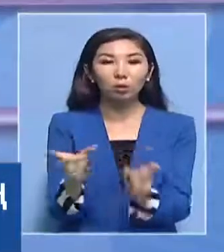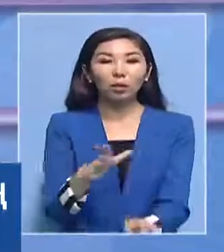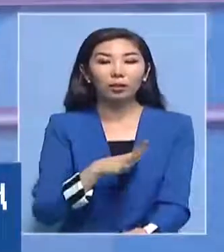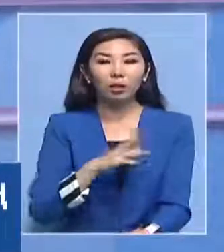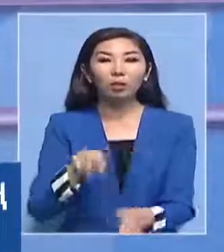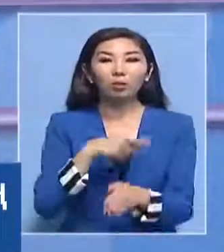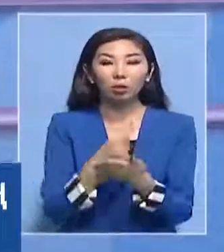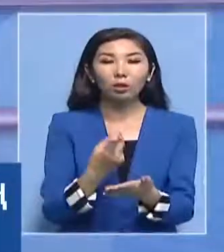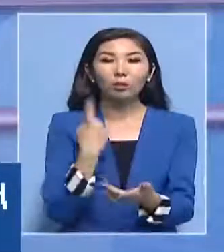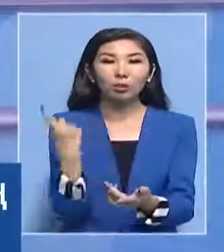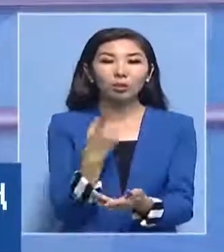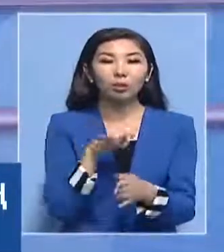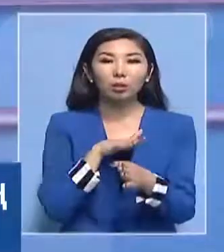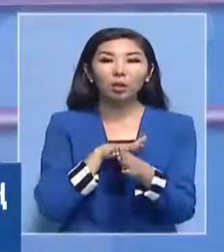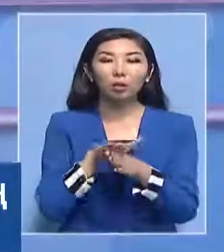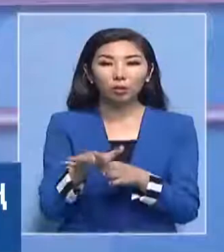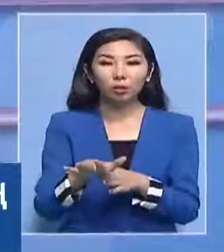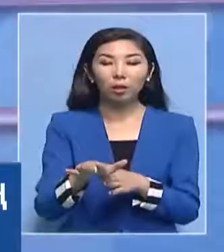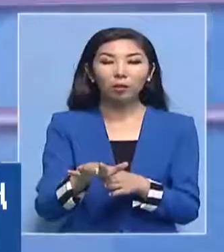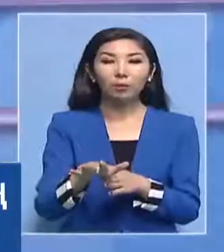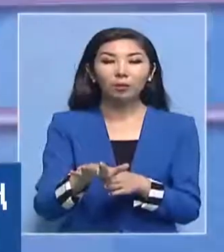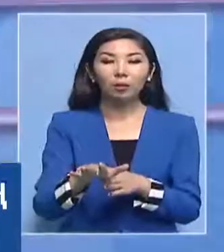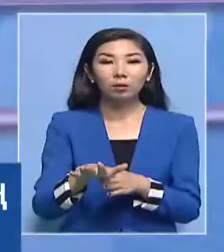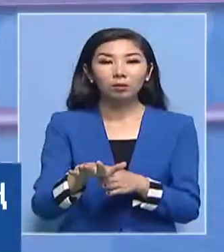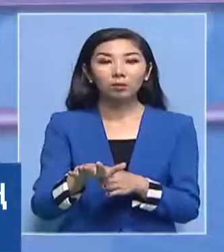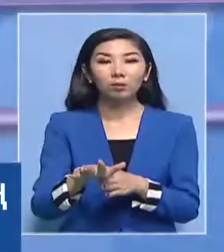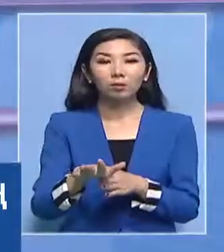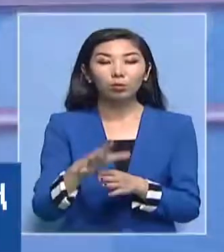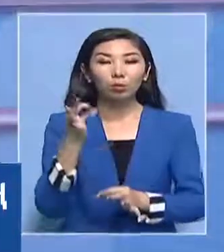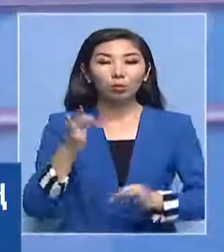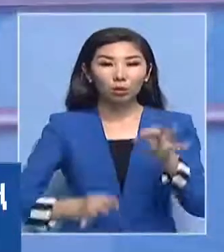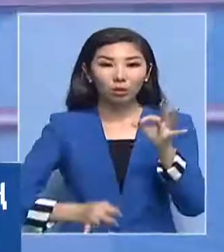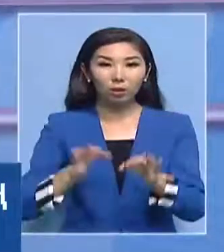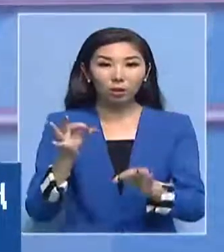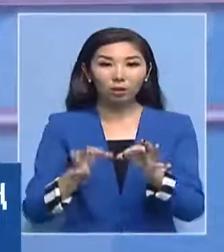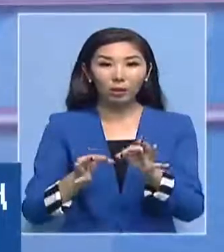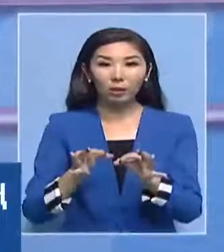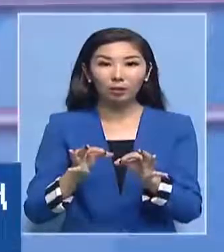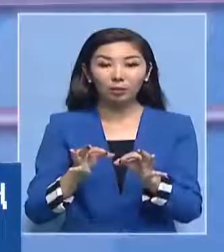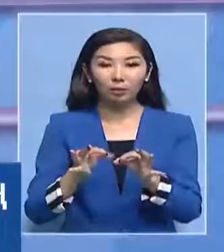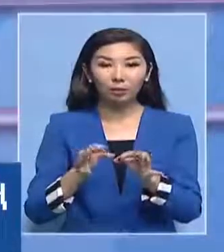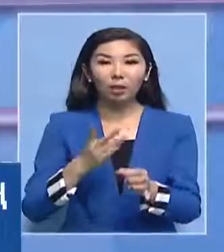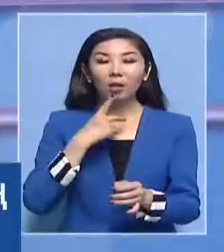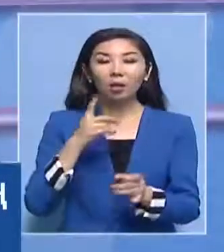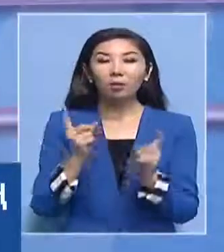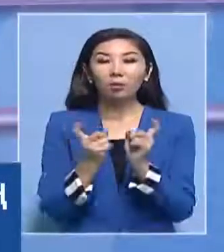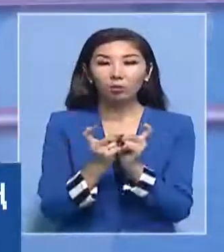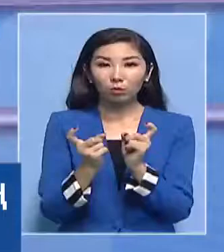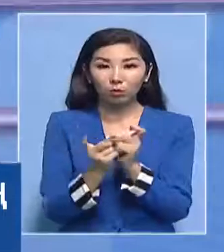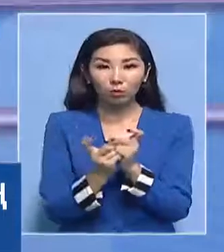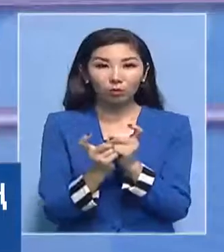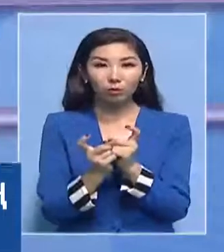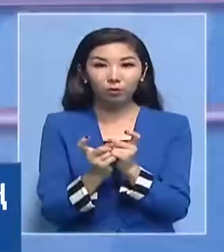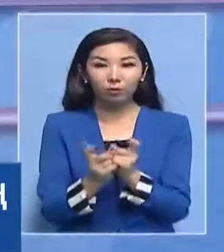мына сұрақтар бір жерден шығу үшін. Тағы білесіңдер ғой, біреулер соттарға шағымданғанда жаңағы шешіміне